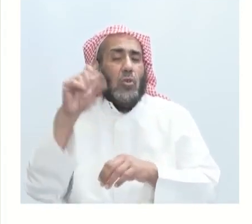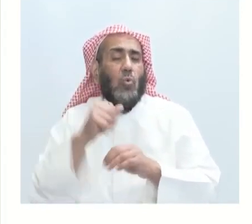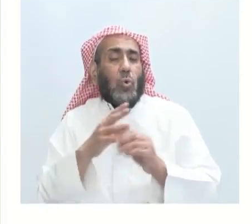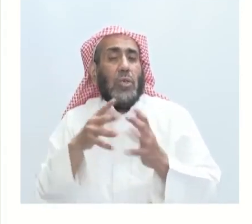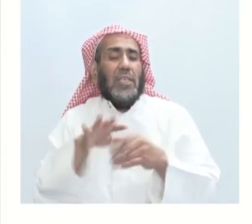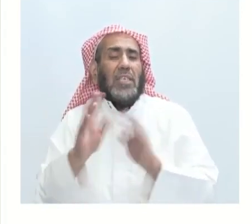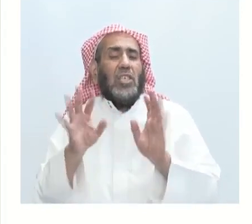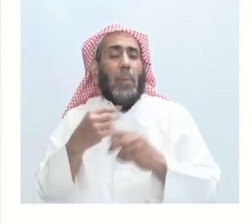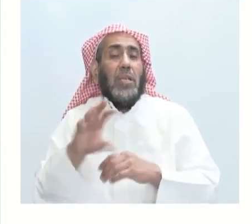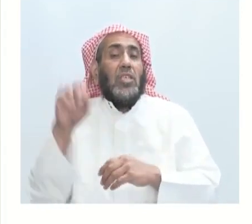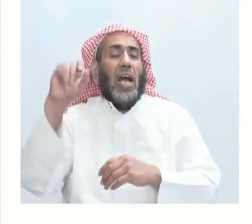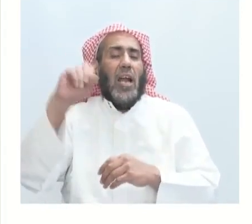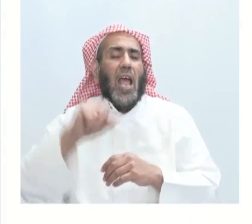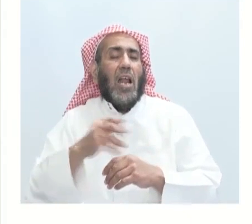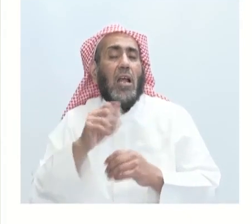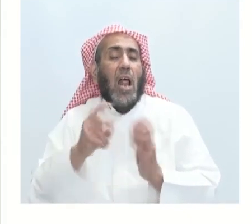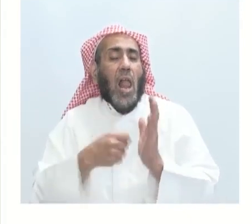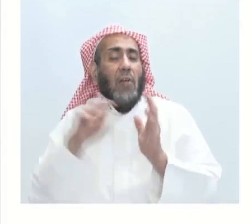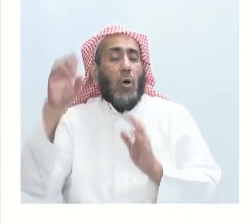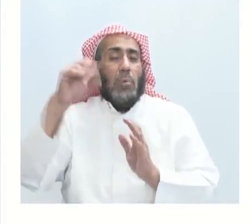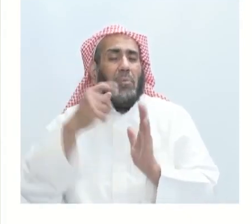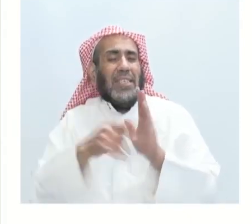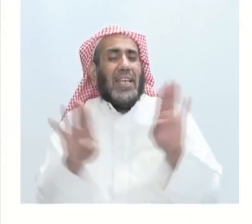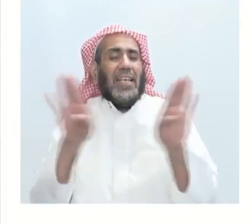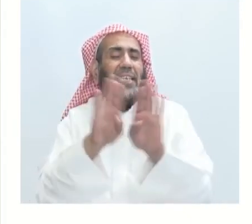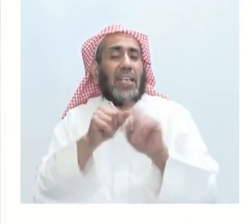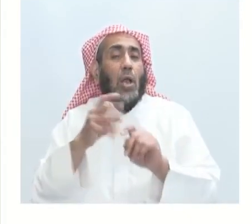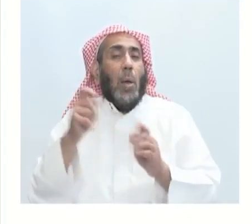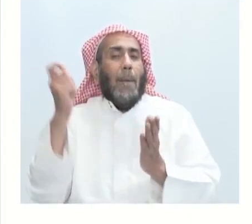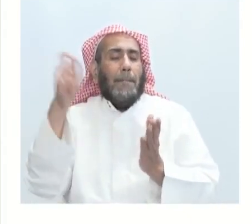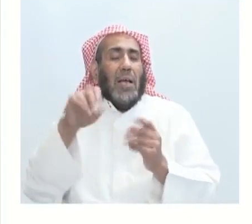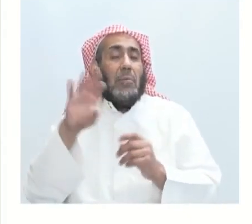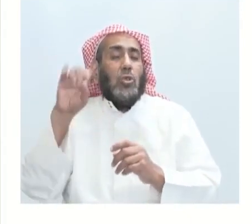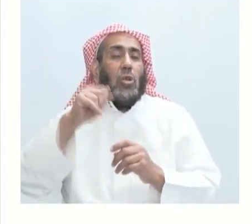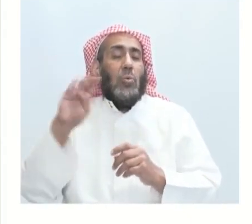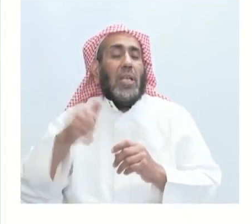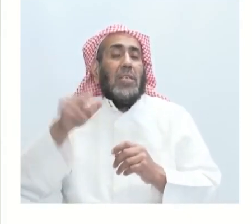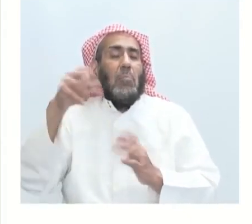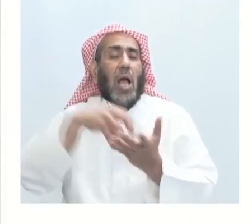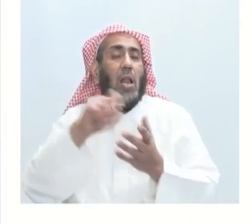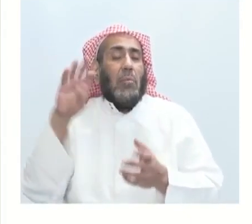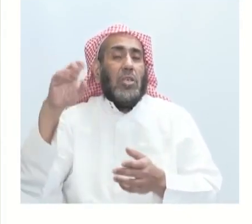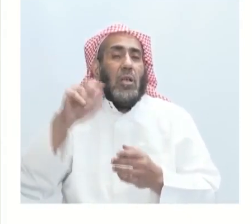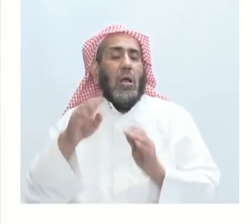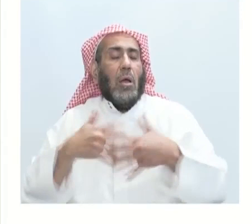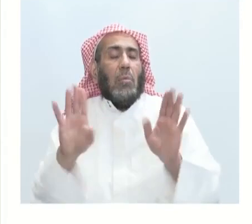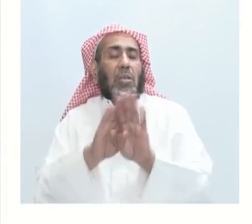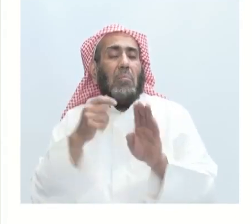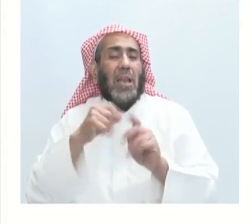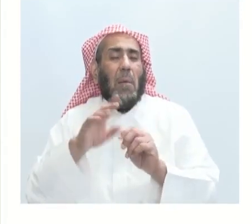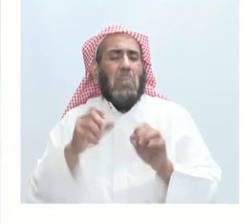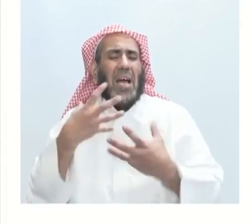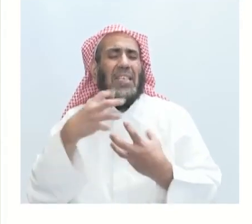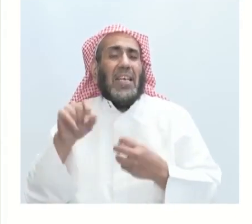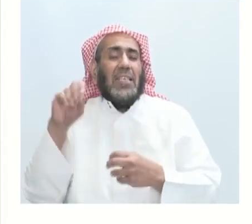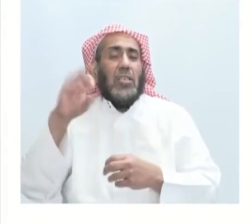مسرحيته هنا شهريار الف عمر ابو ريشه مسرحيتين محكمه الشعراء وتاج محل وكتب عبد الرحمن الشرقاوي مسرحيات منها ماسات جميله